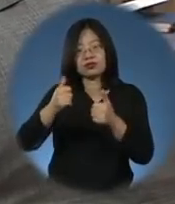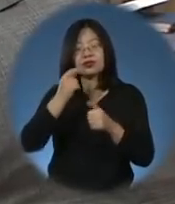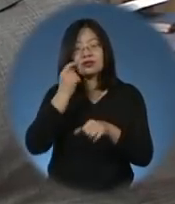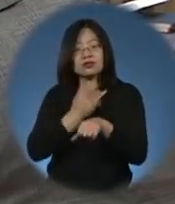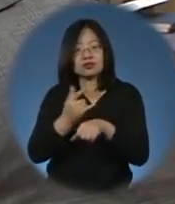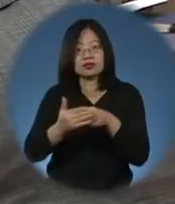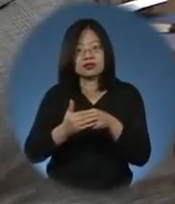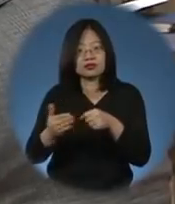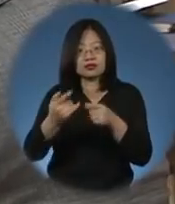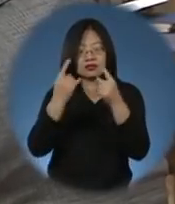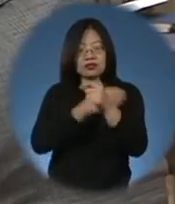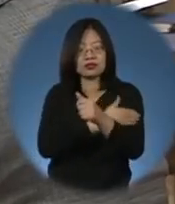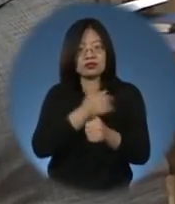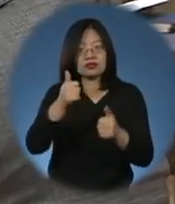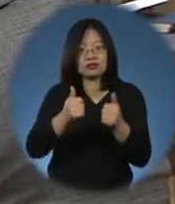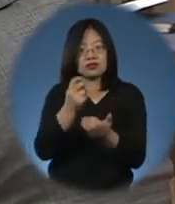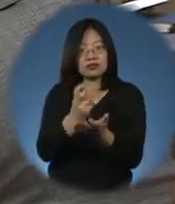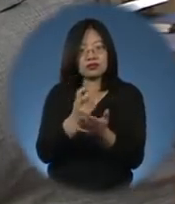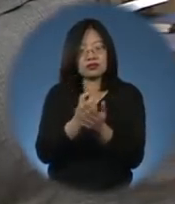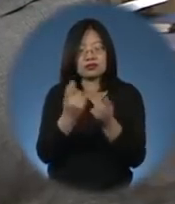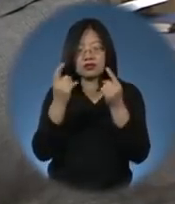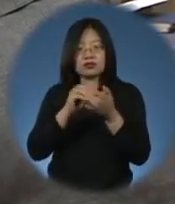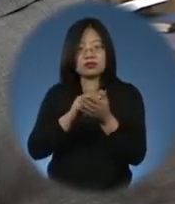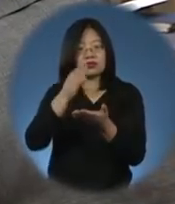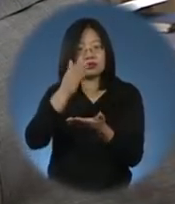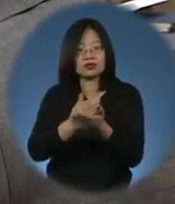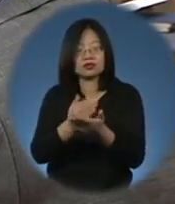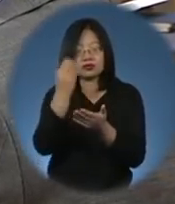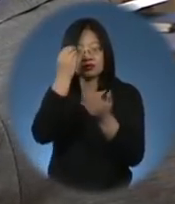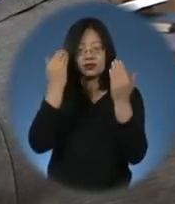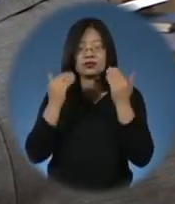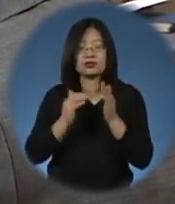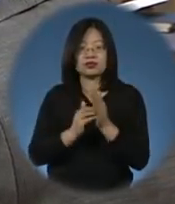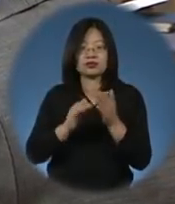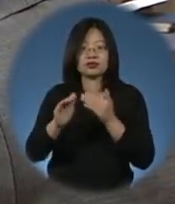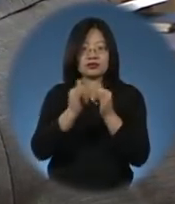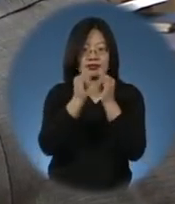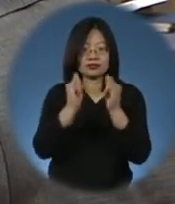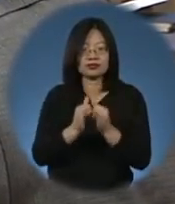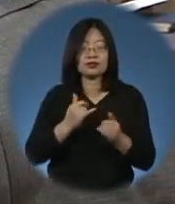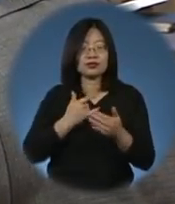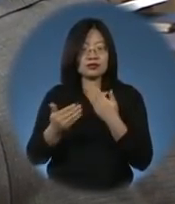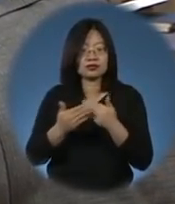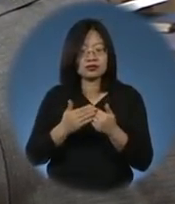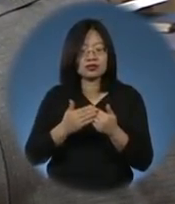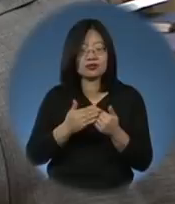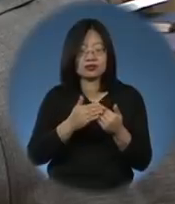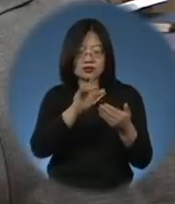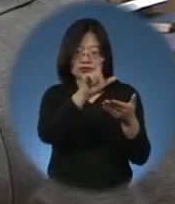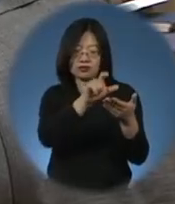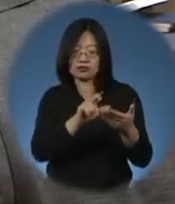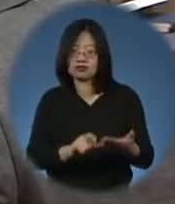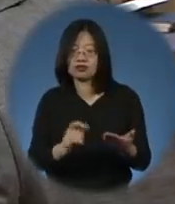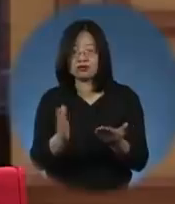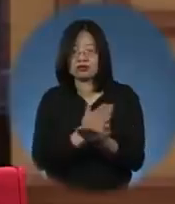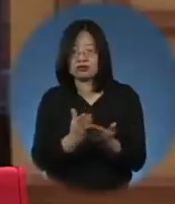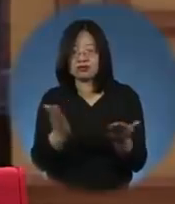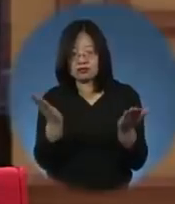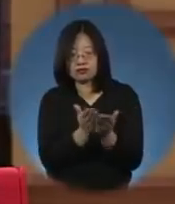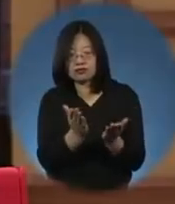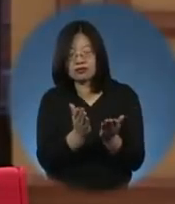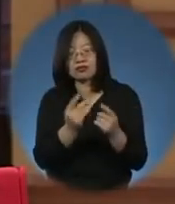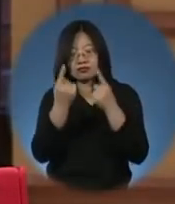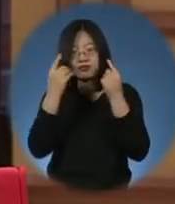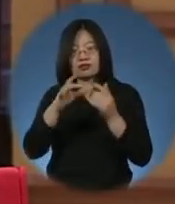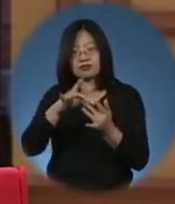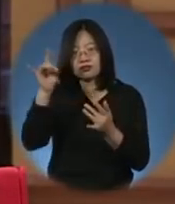없으니 수능 제도로 대학을 가는 게 아니라 얘는 고등학교 이후에 사회 경력이 어떠냐를 가지고 그렇죠, 얘를 판단해서 그렇죠. 대학에서